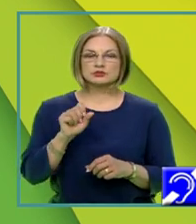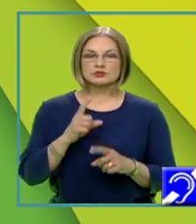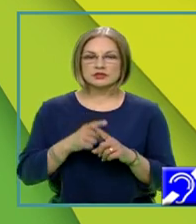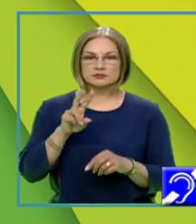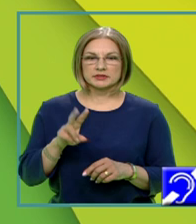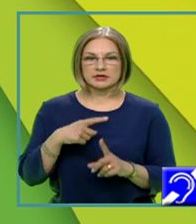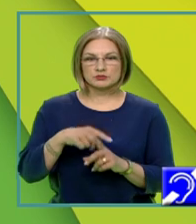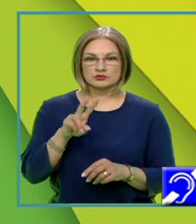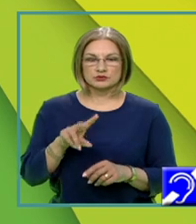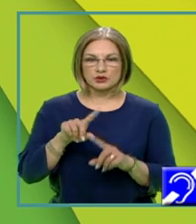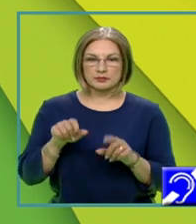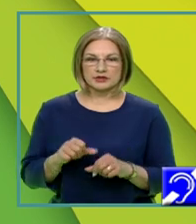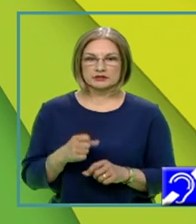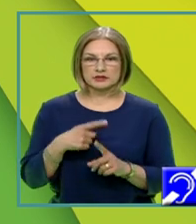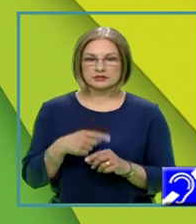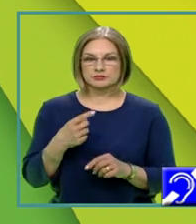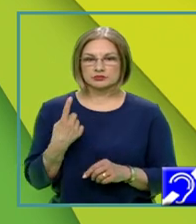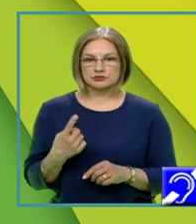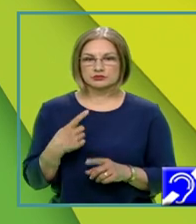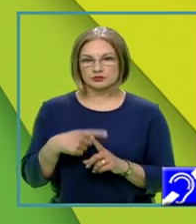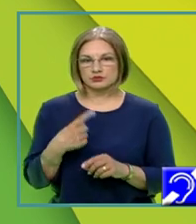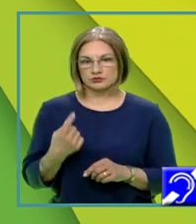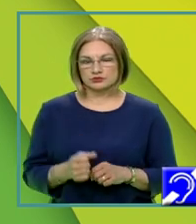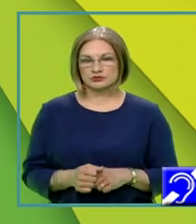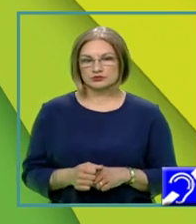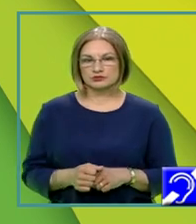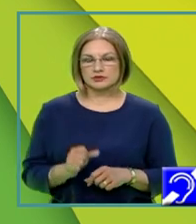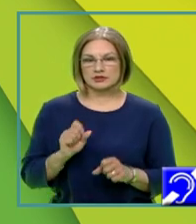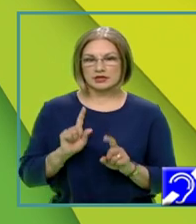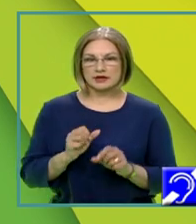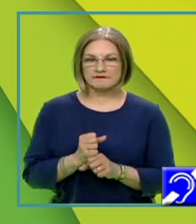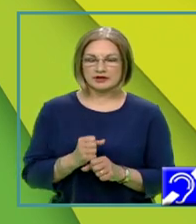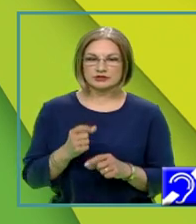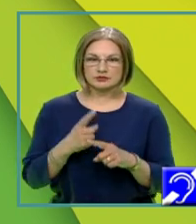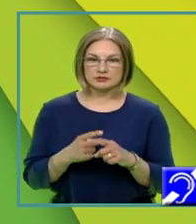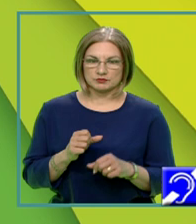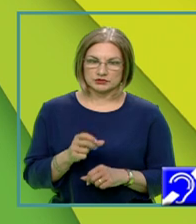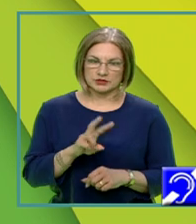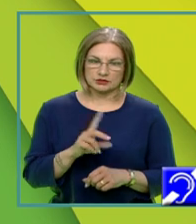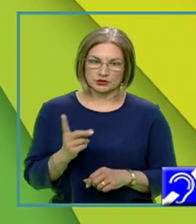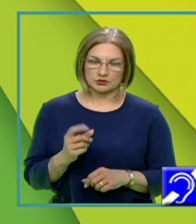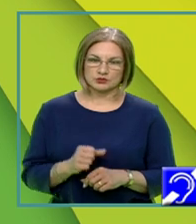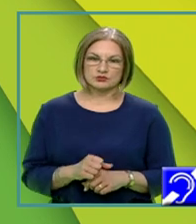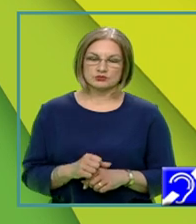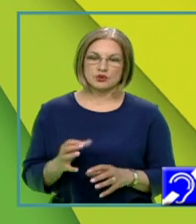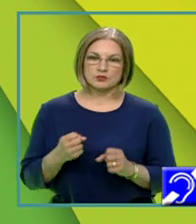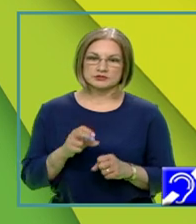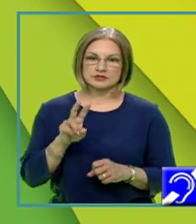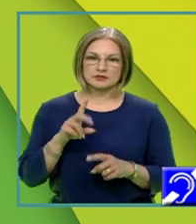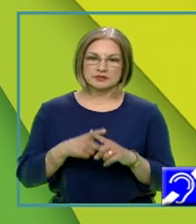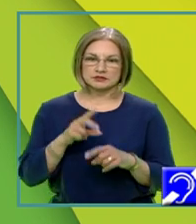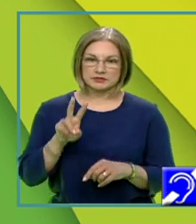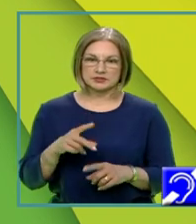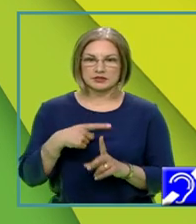plus 2 pe lângă x plus 1 plus 1 dacă facem înmulțirea lui 2 cu x plus 1 vom obține x pătrat